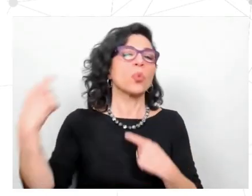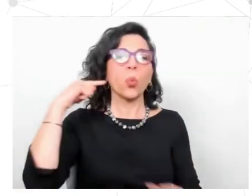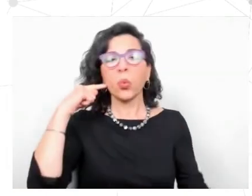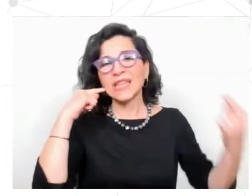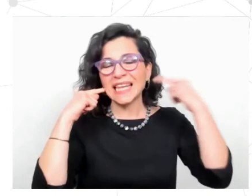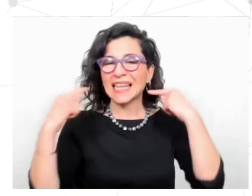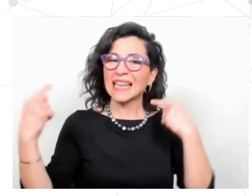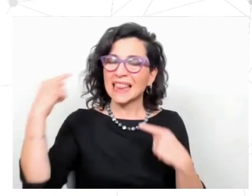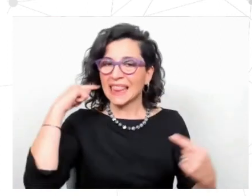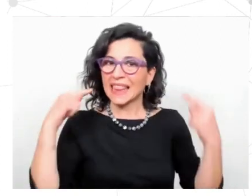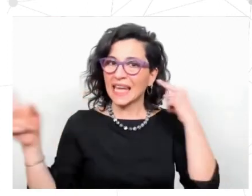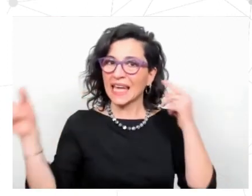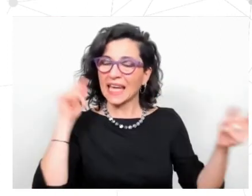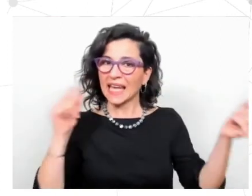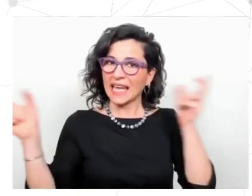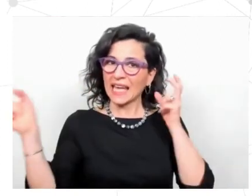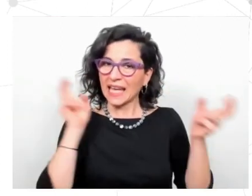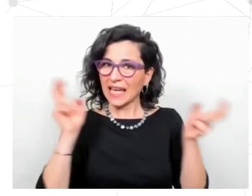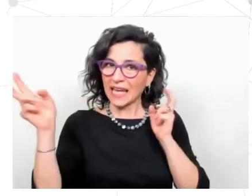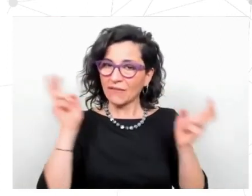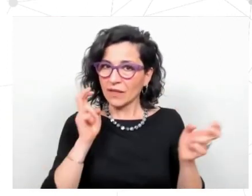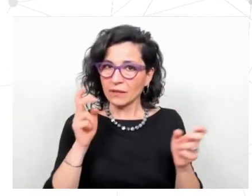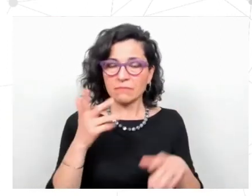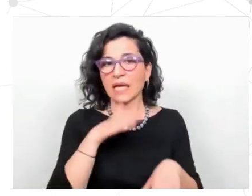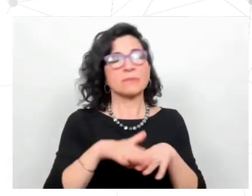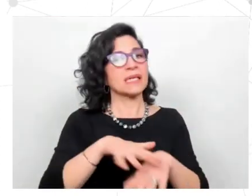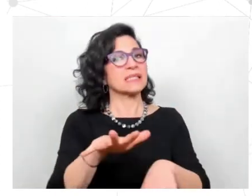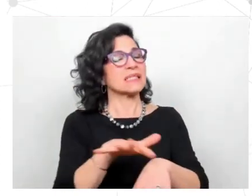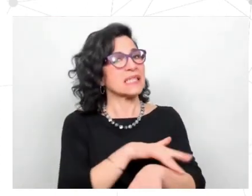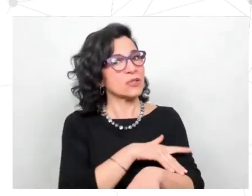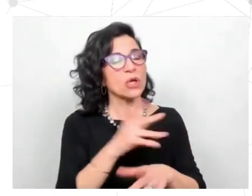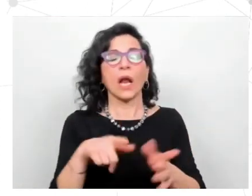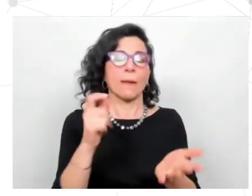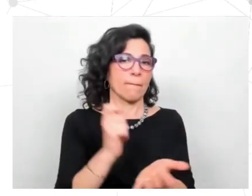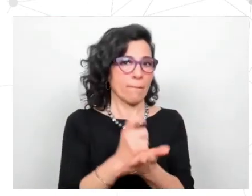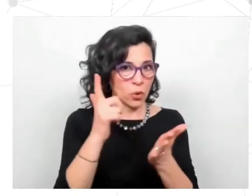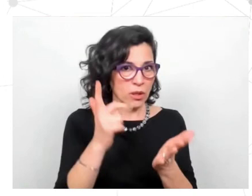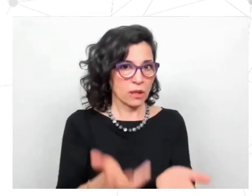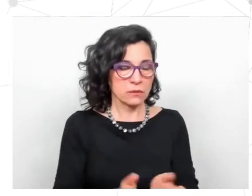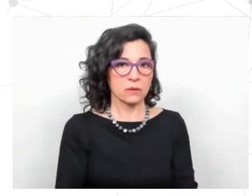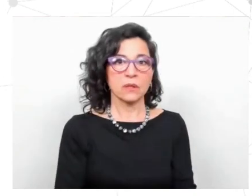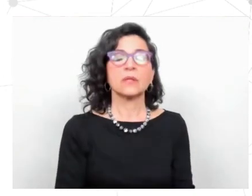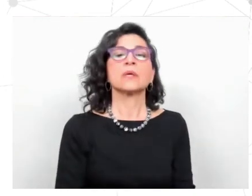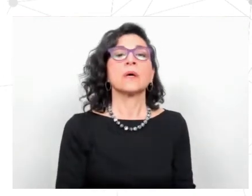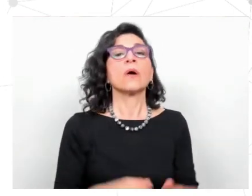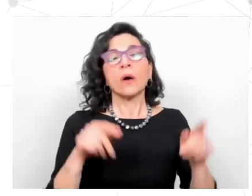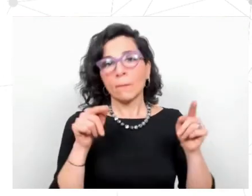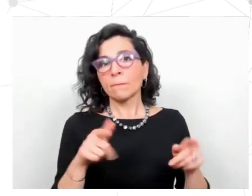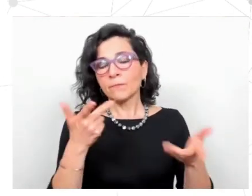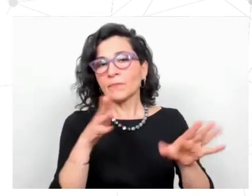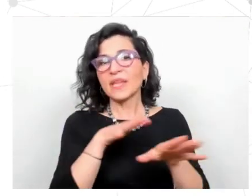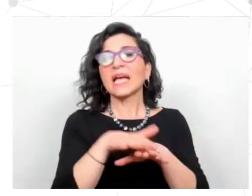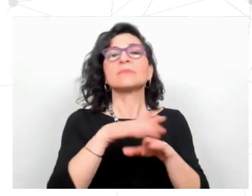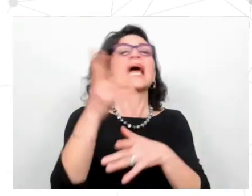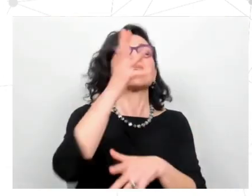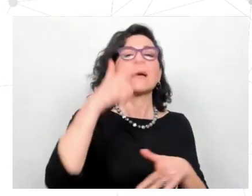uditiva di suoni, un'esperienza sensoriale è importante, e chiaramente l'esperienza, no, di un turista che si